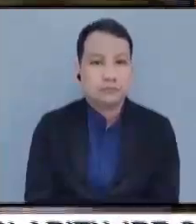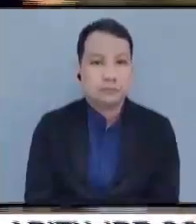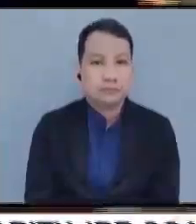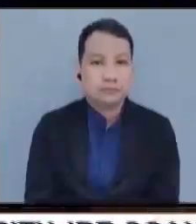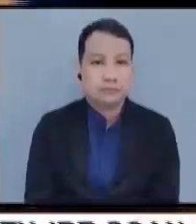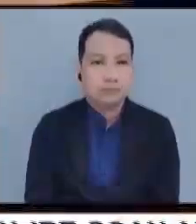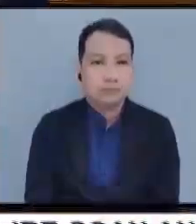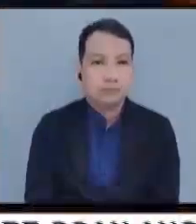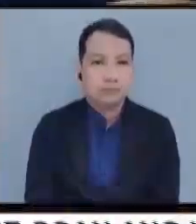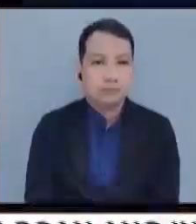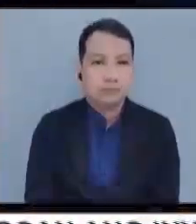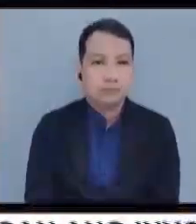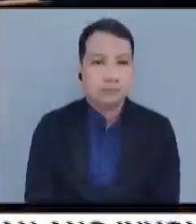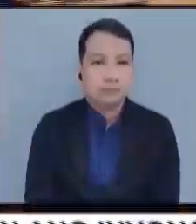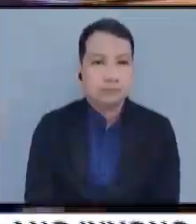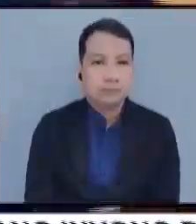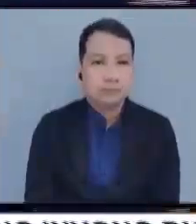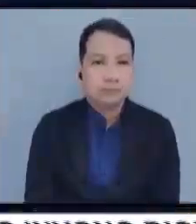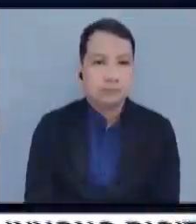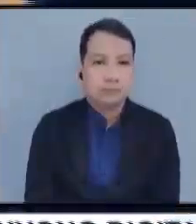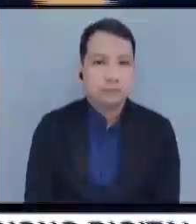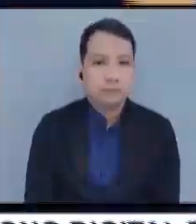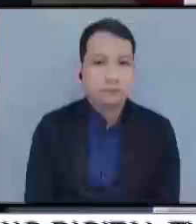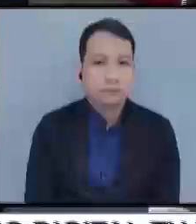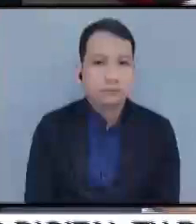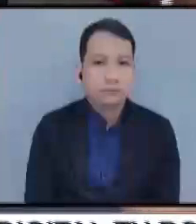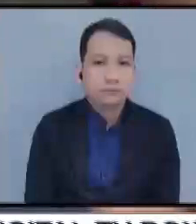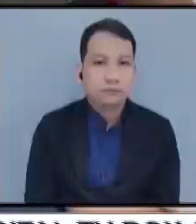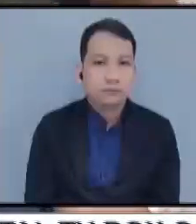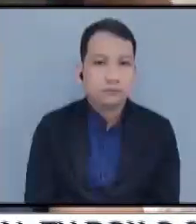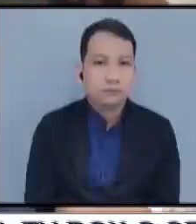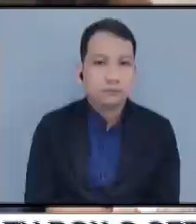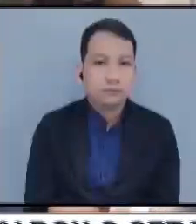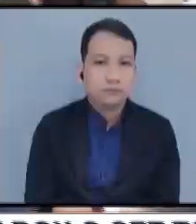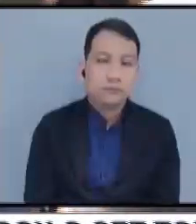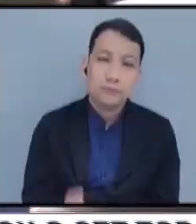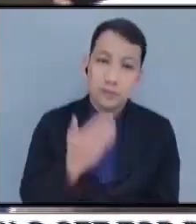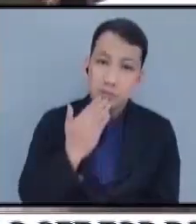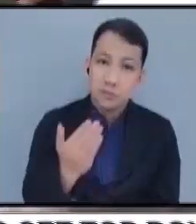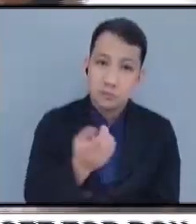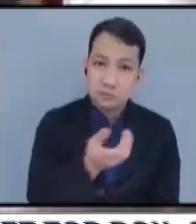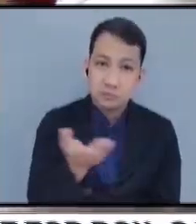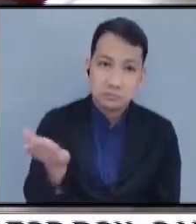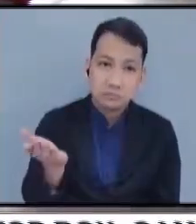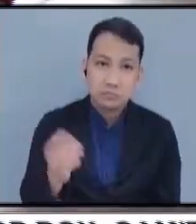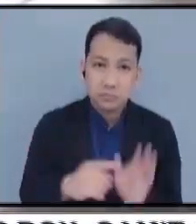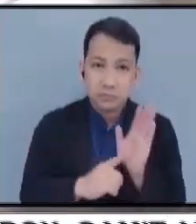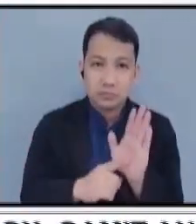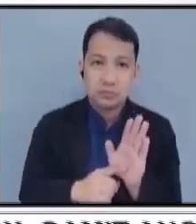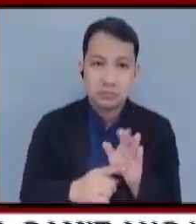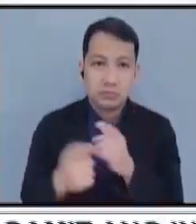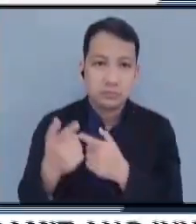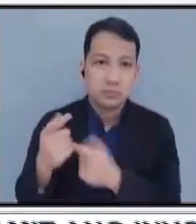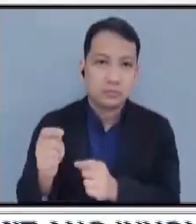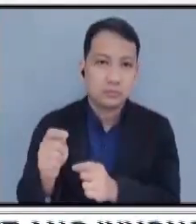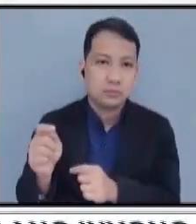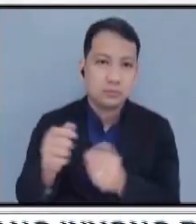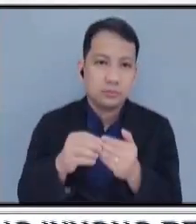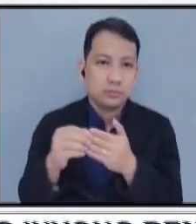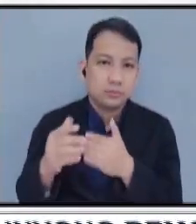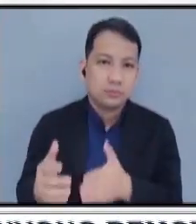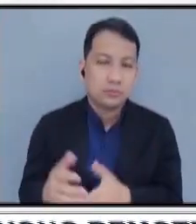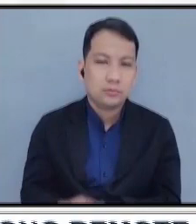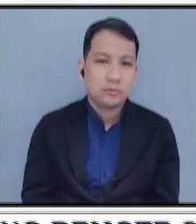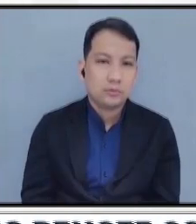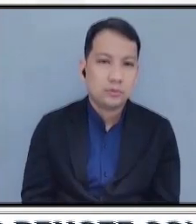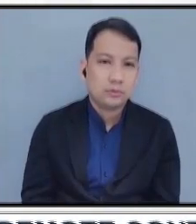Nagpasalamat si House Speaker Martin Romualdez sa sambayan ng Pilipino dahil sa kanilang patuloy na tiwala sa kanyang liderato. Sa pinakabagong